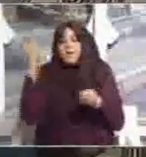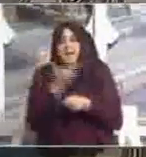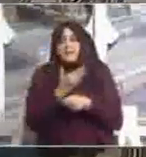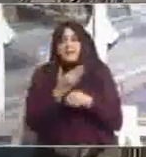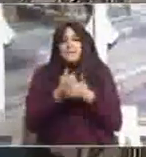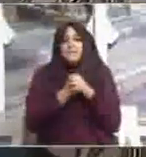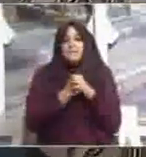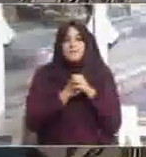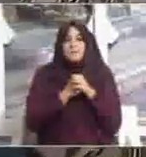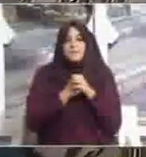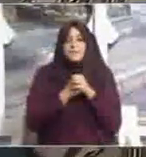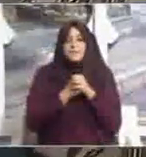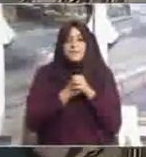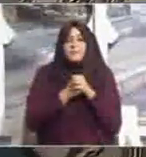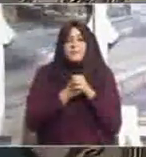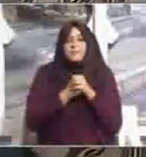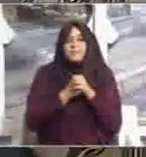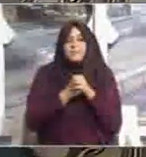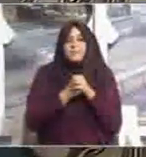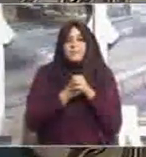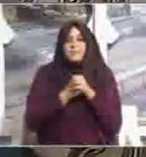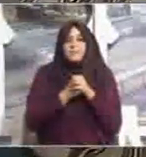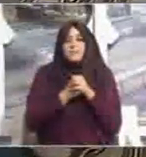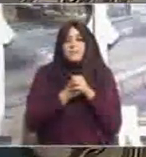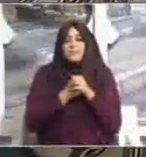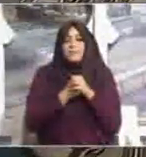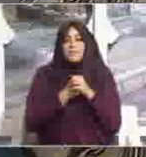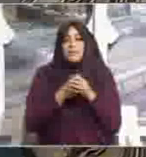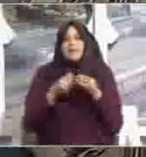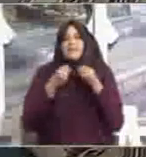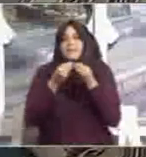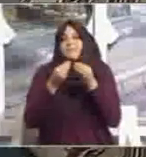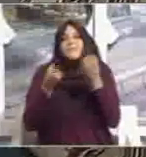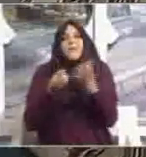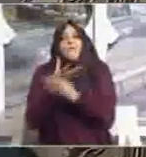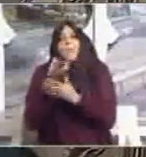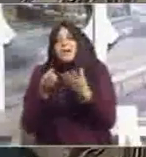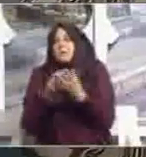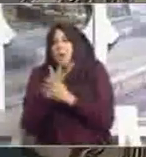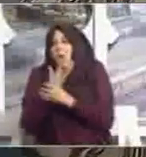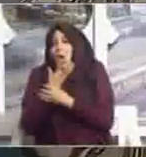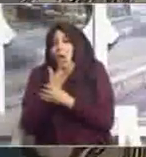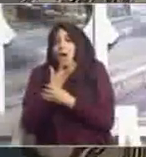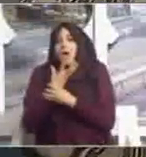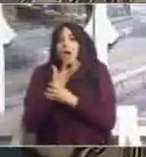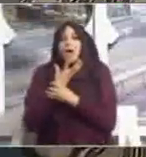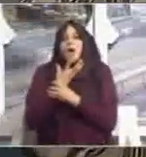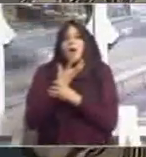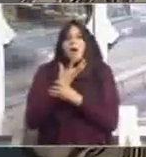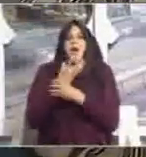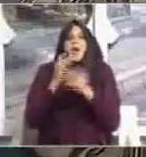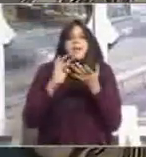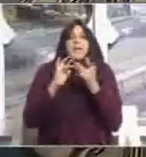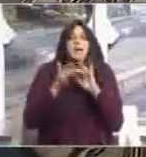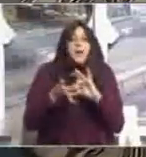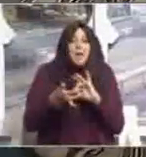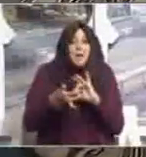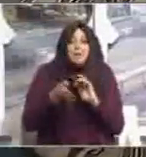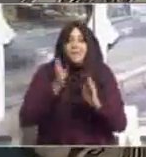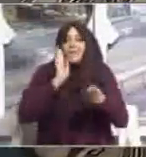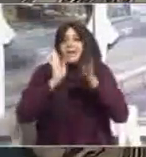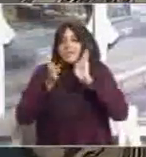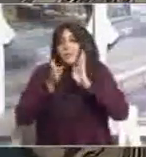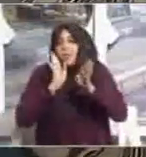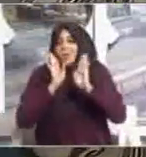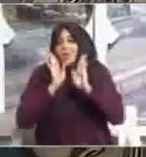يعني الخارجي. يعني صح. وهو يدير لكم بعد عن طريق يرميك على وسائل الاعلام. اكشن بمعنى تاع التواصل هذه في